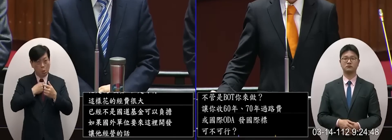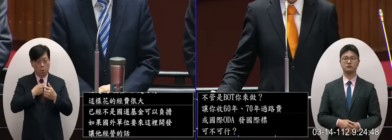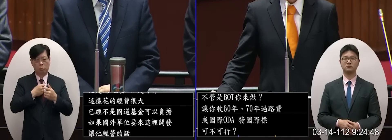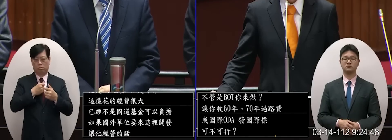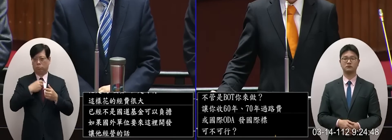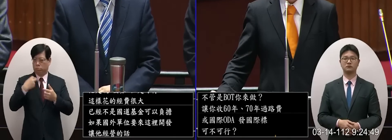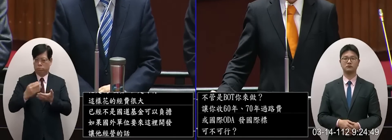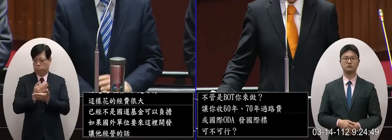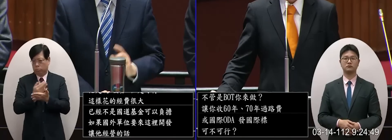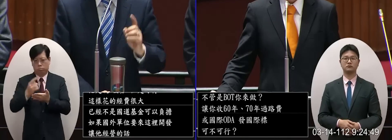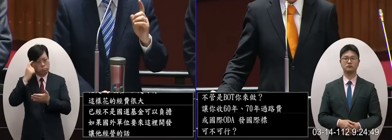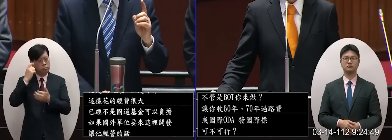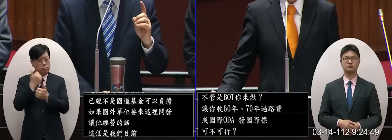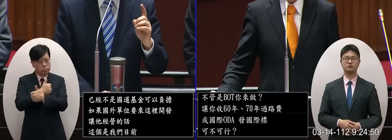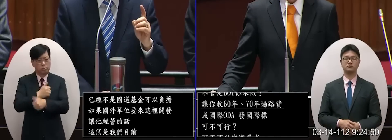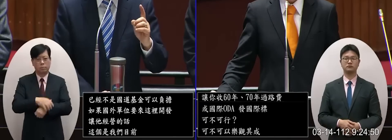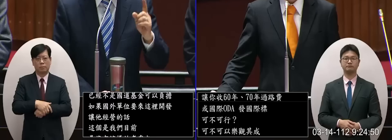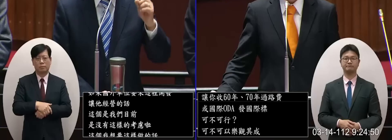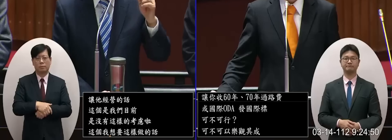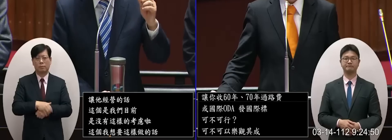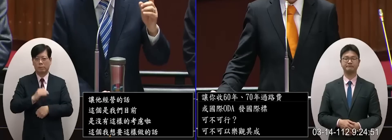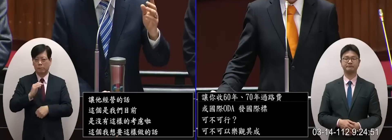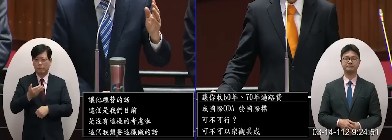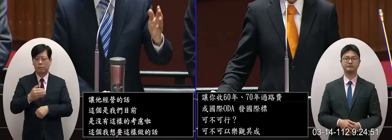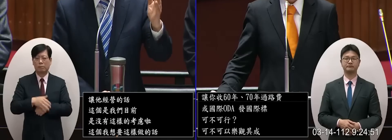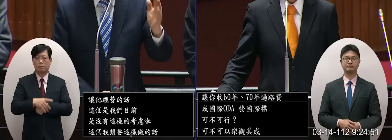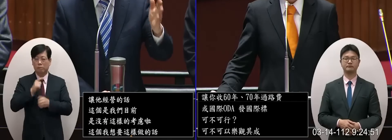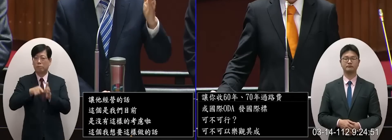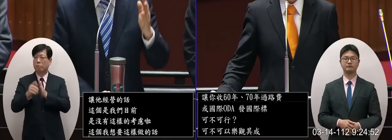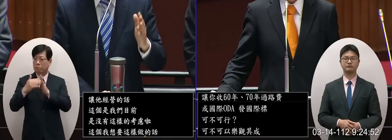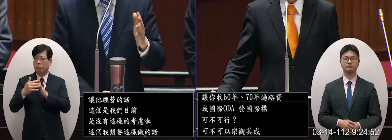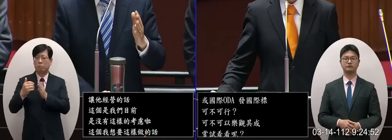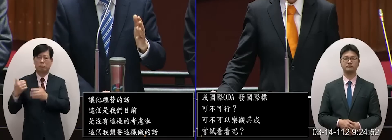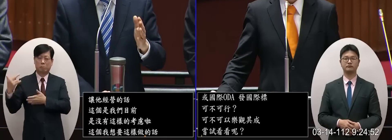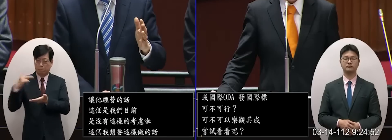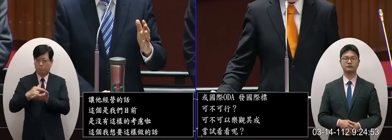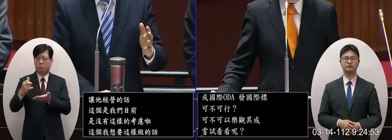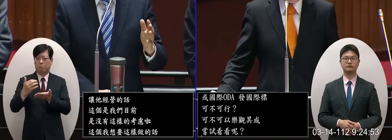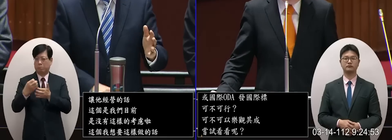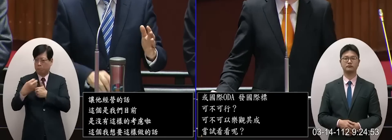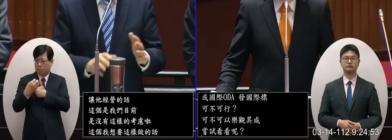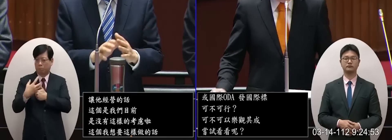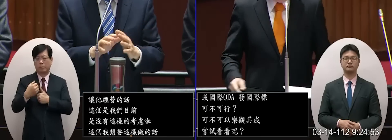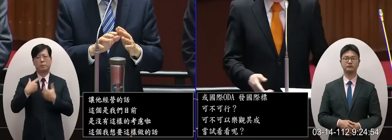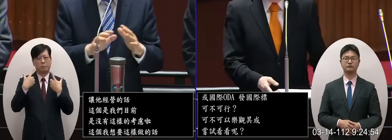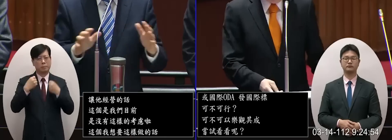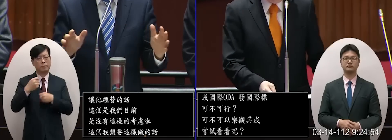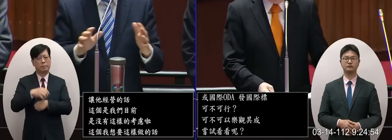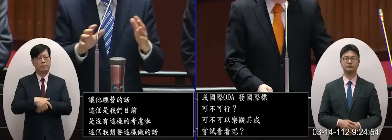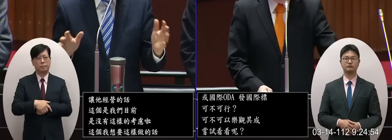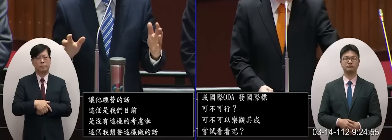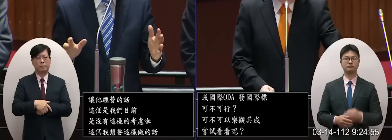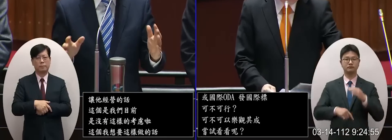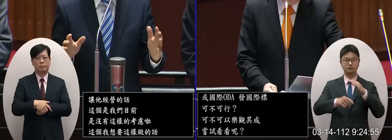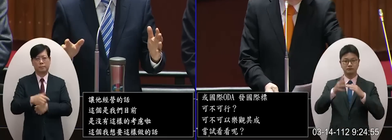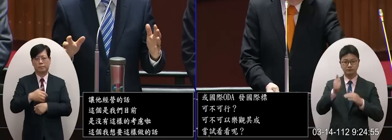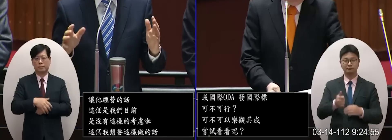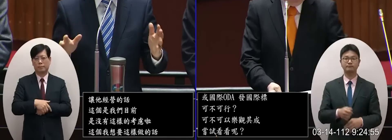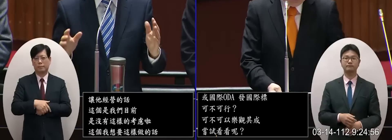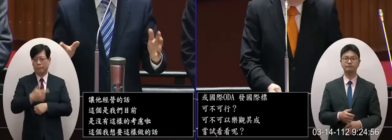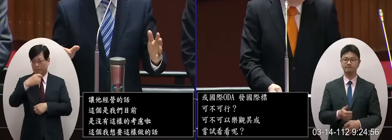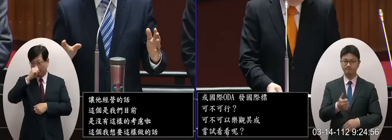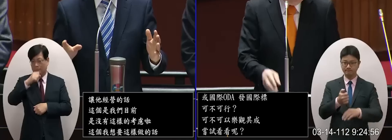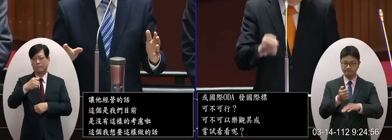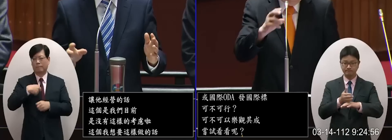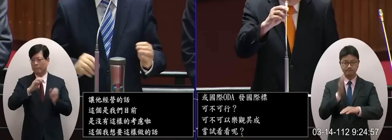我们需要来做相关的研议，但是专家们来这里评估的时候，当然是讲 那院长 最好的， 谢谢你哈，